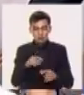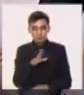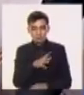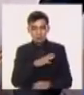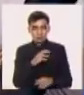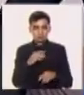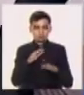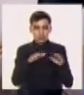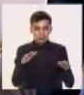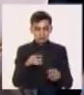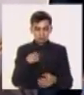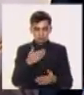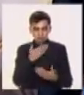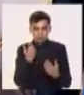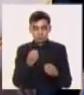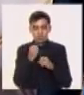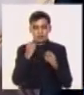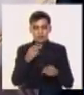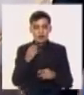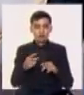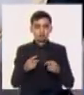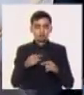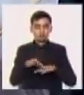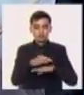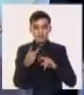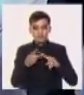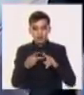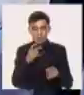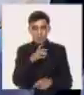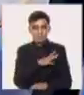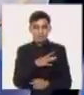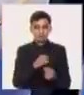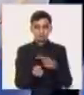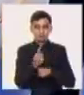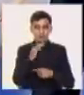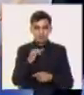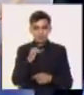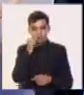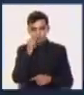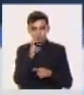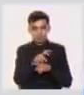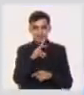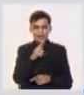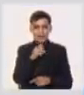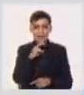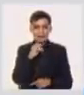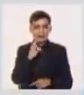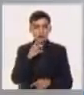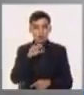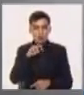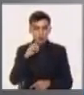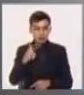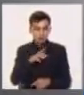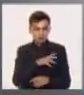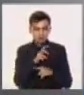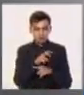вторые мужья, жены, а мужчины стали посещать гинекологов. Материал Нургали Карабаева. Жительница столицы Сара Бакирова,